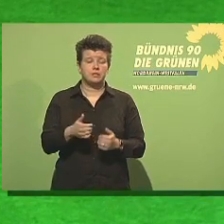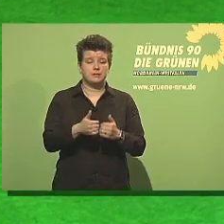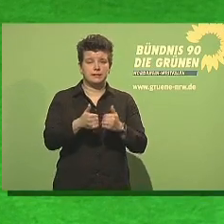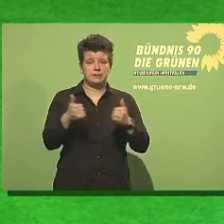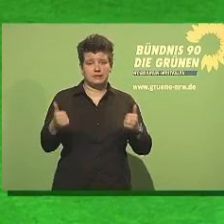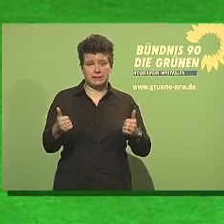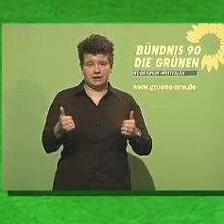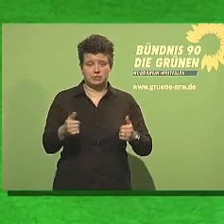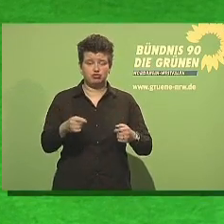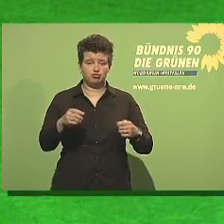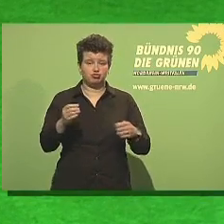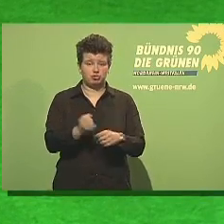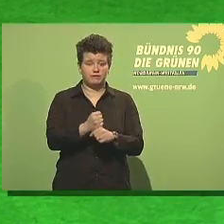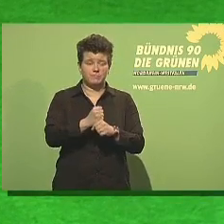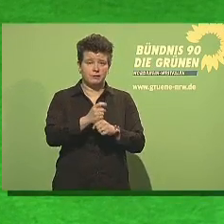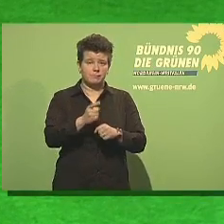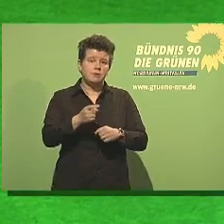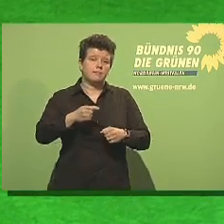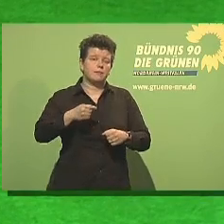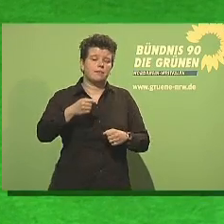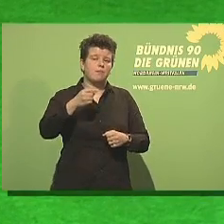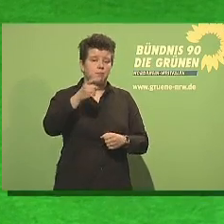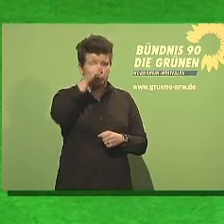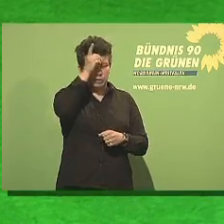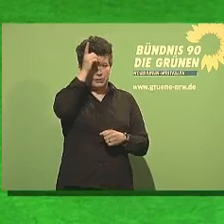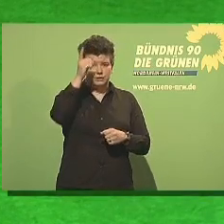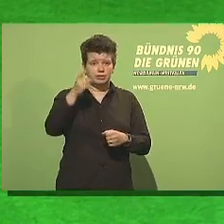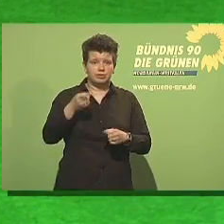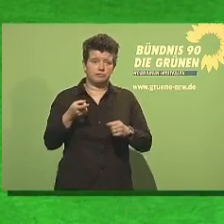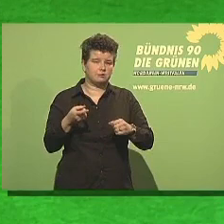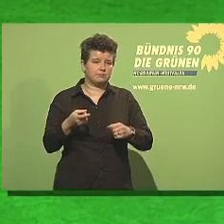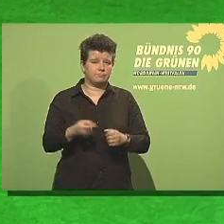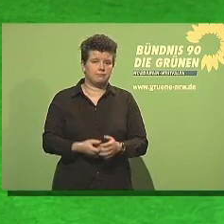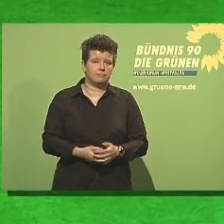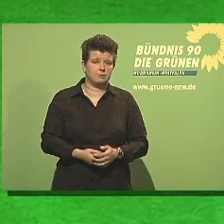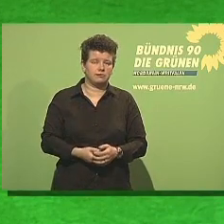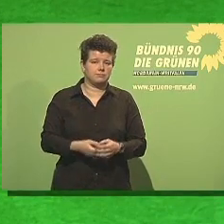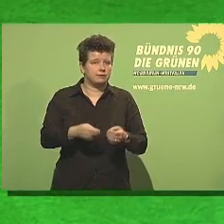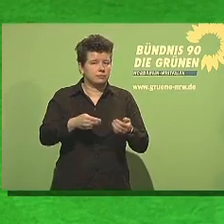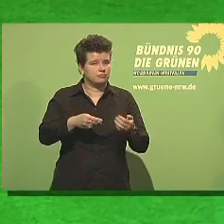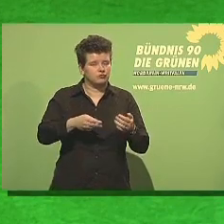Polizei. Und das will keiner von uns, liebe Freundinnen und Freunde.